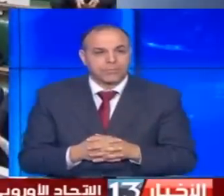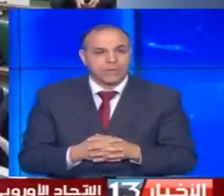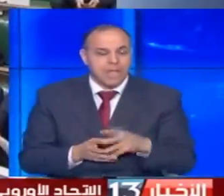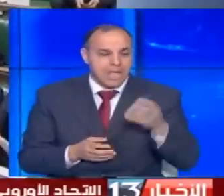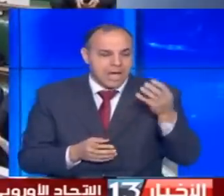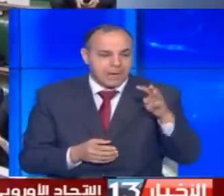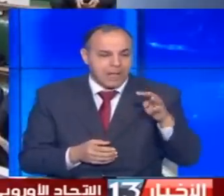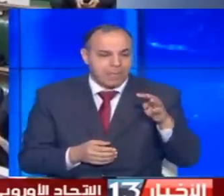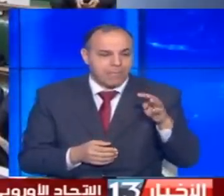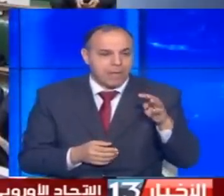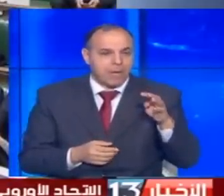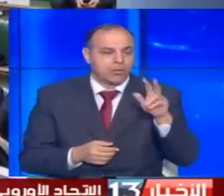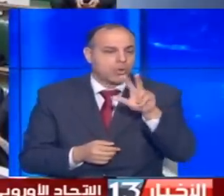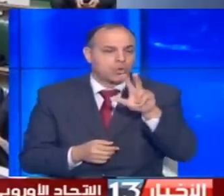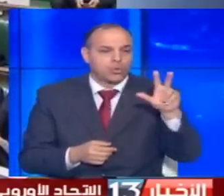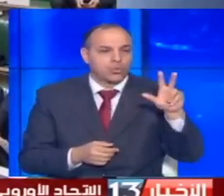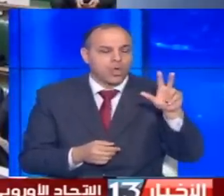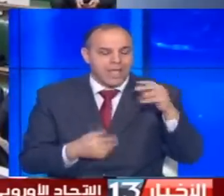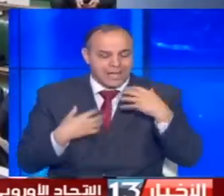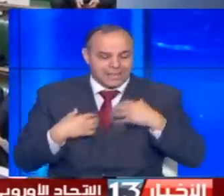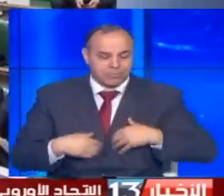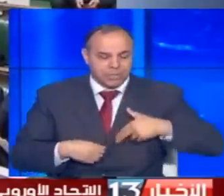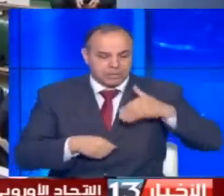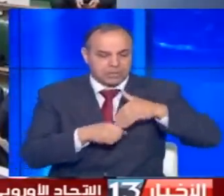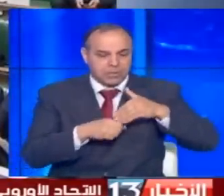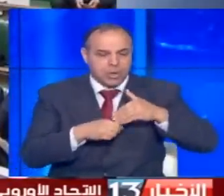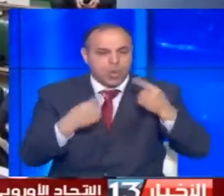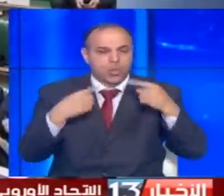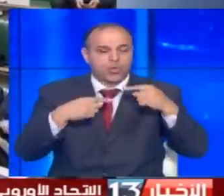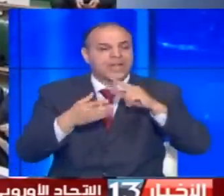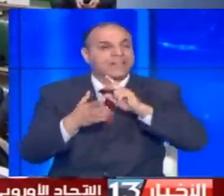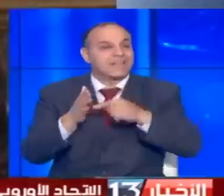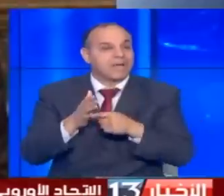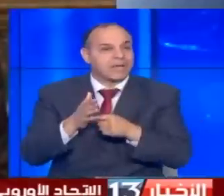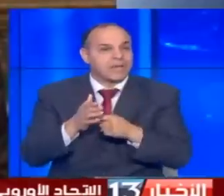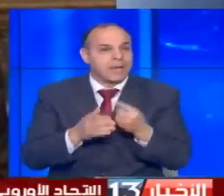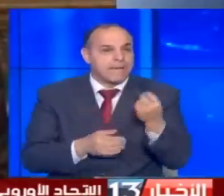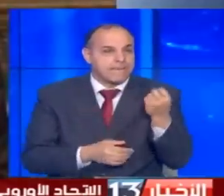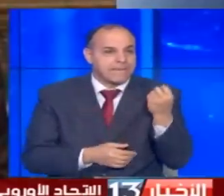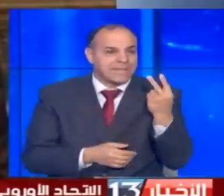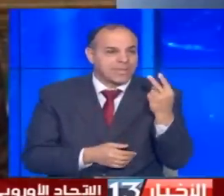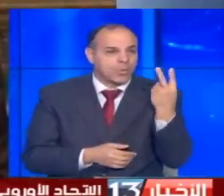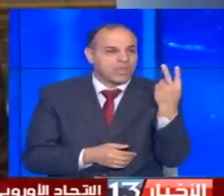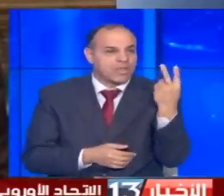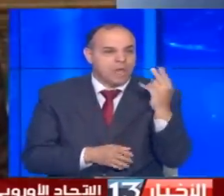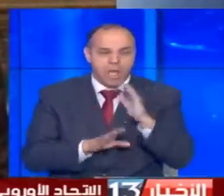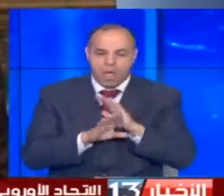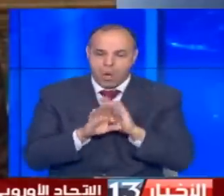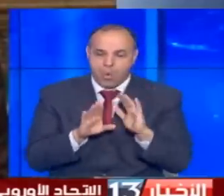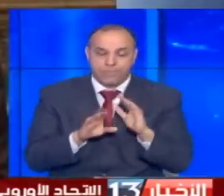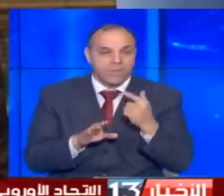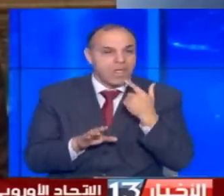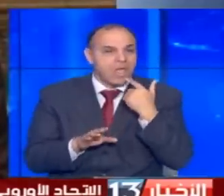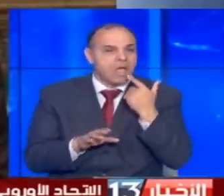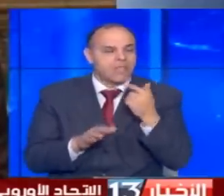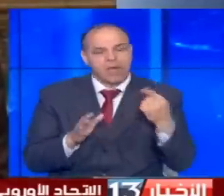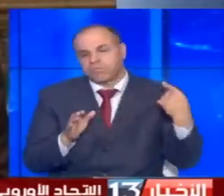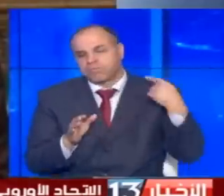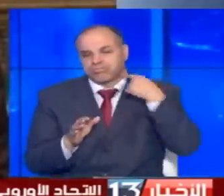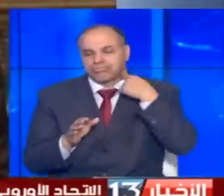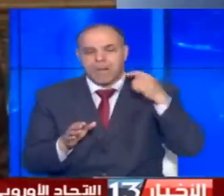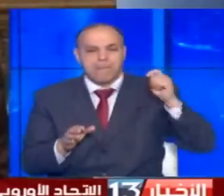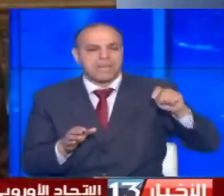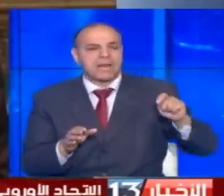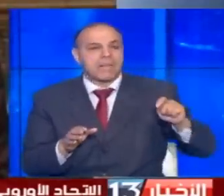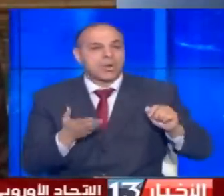واثنان وثلاثون نائبا صوت الاتفاق مقابل مائتين واثنين فقط في اسوء هزيمه برلمانيه